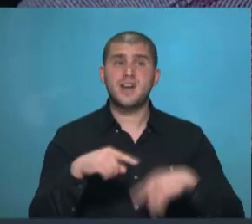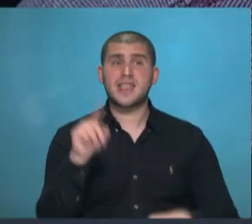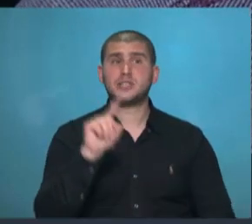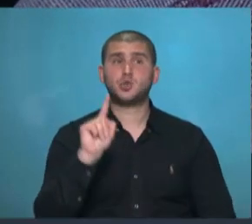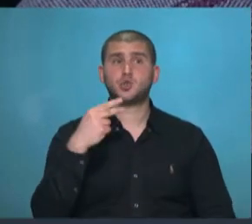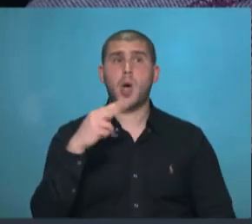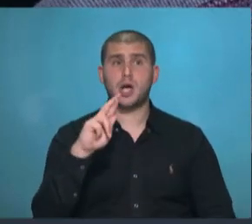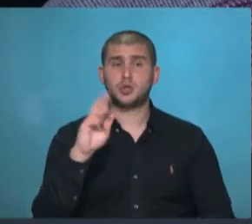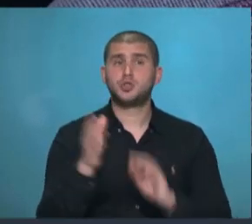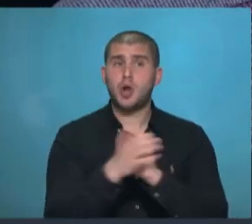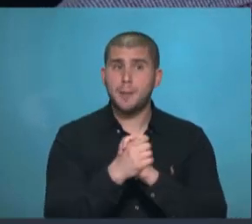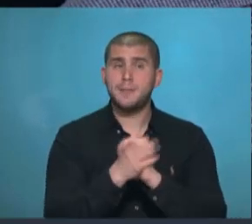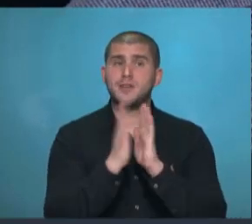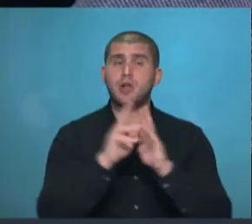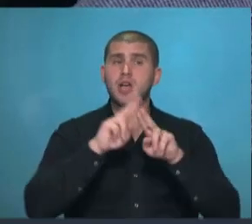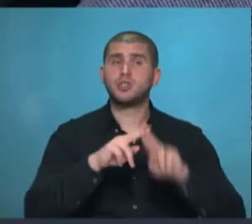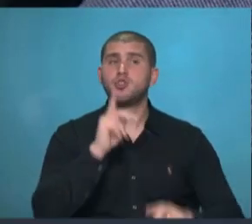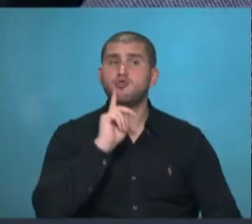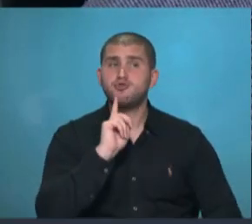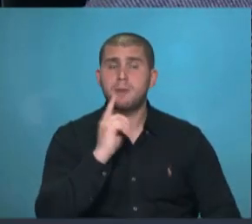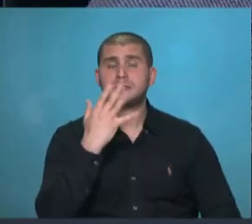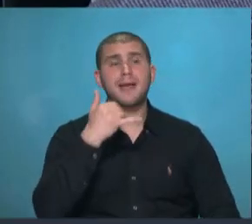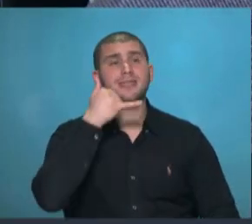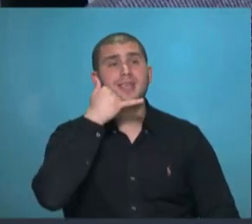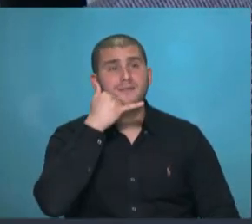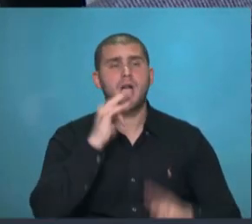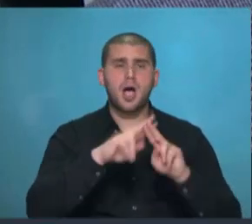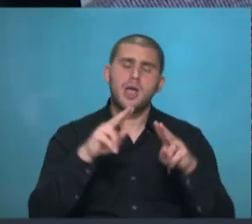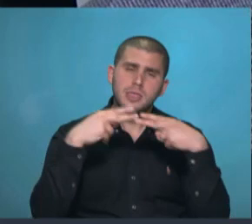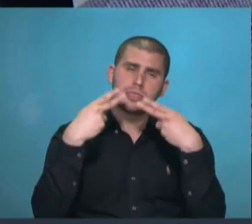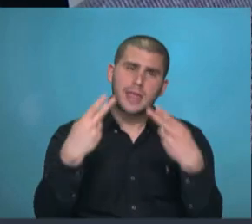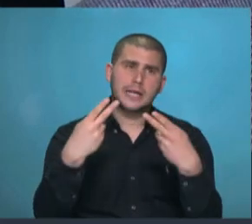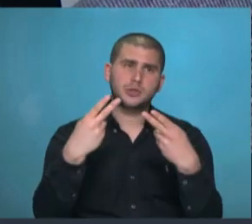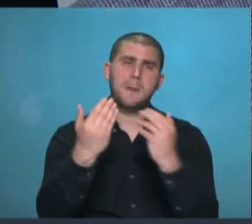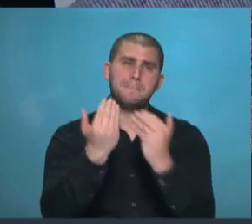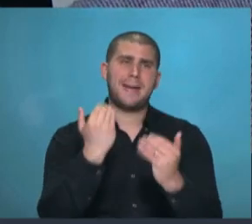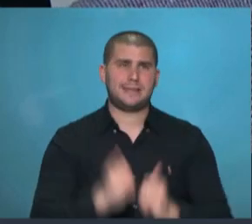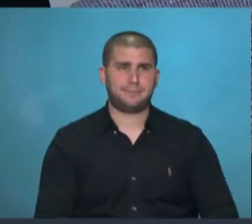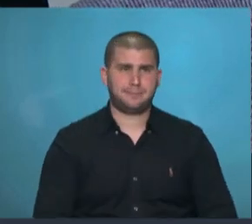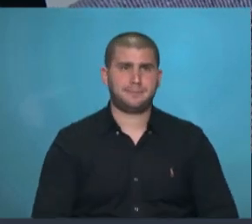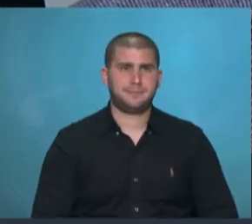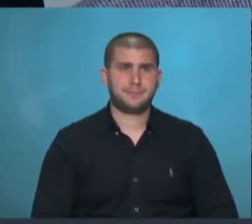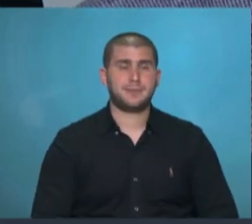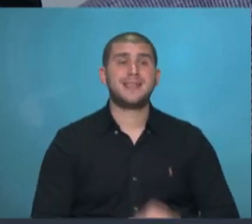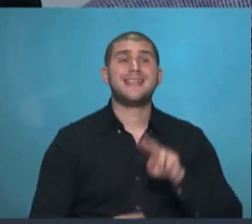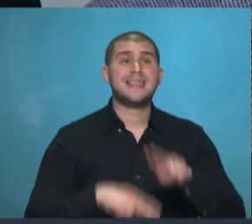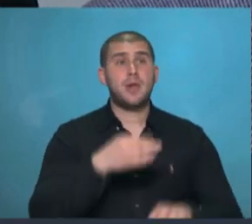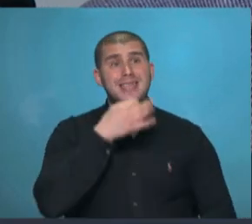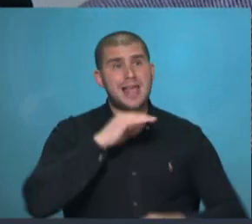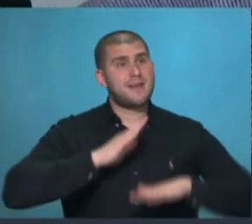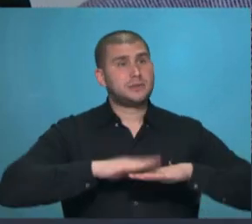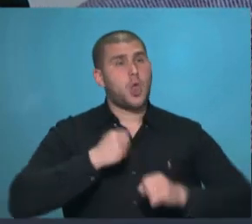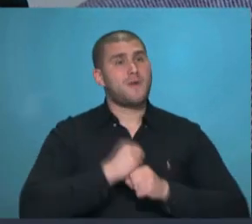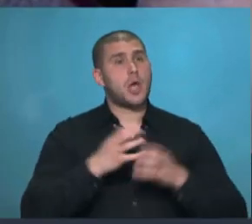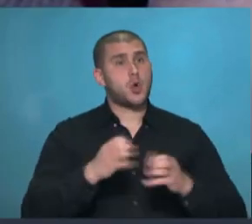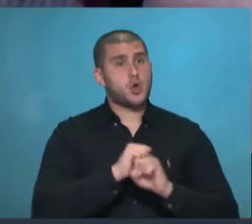שלום. אנא אשר שם ומספר טלפון, ואנו נחזור אליכם בהקדם. טיפול יעיל ומקצועי לעובדי